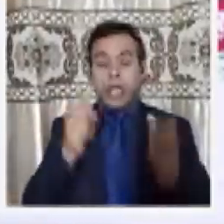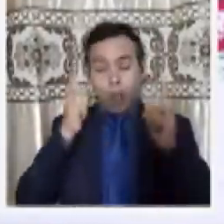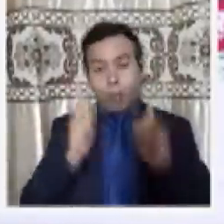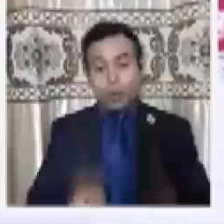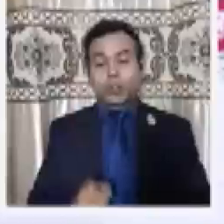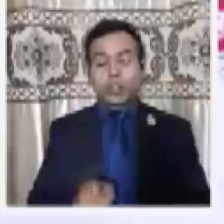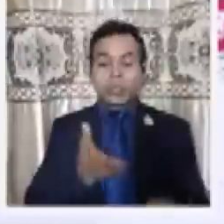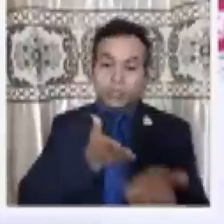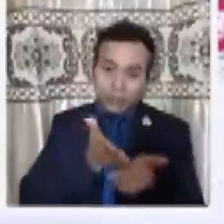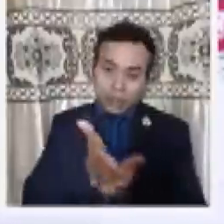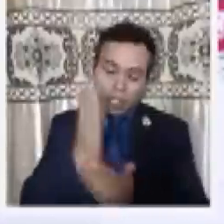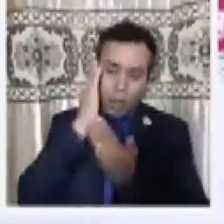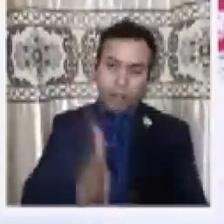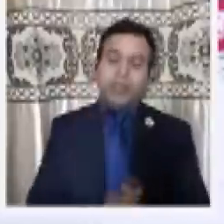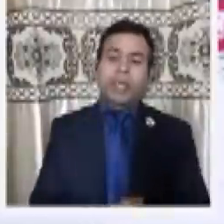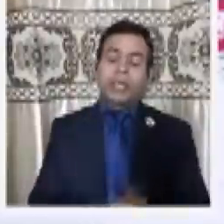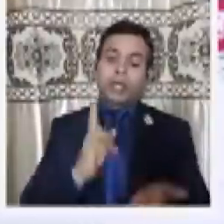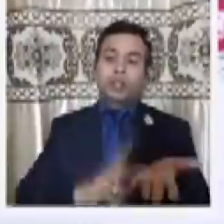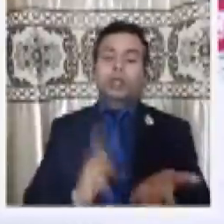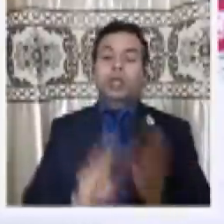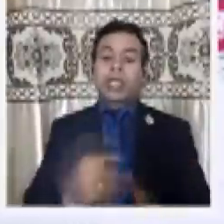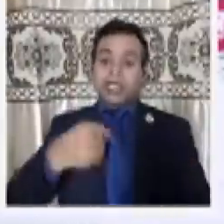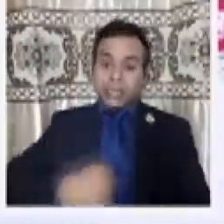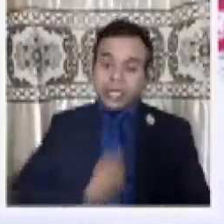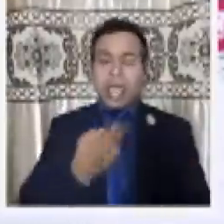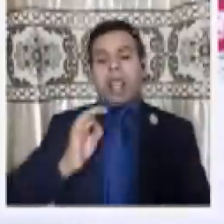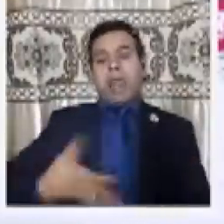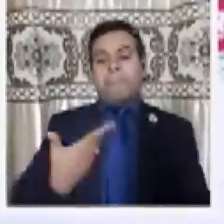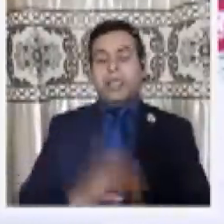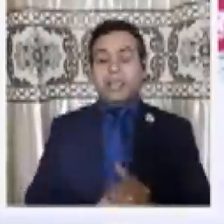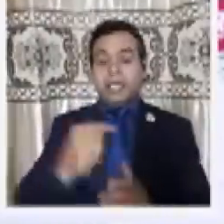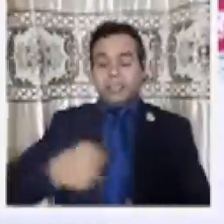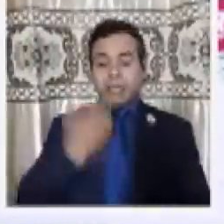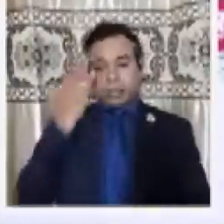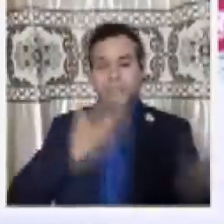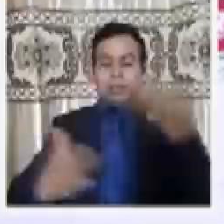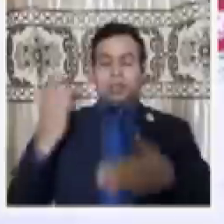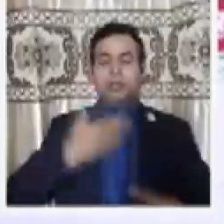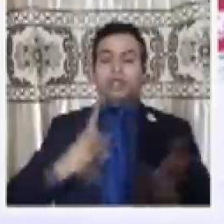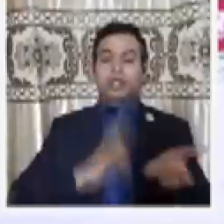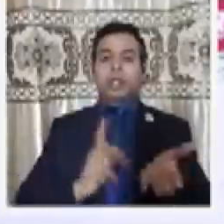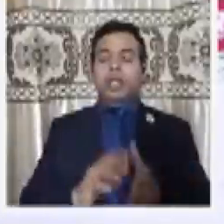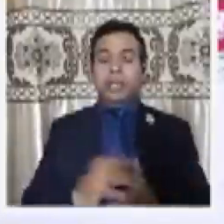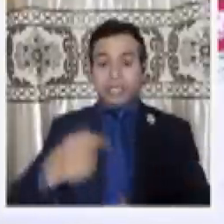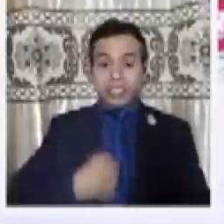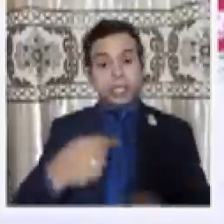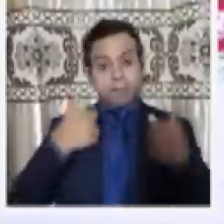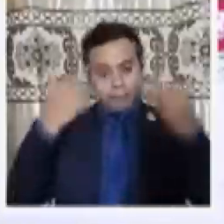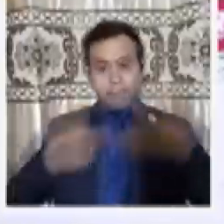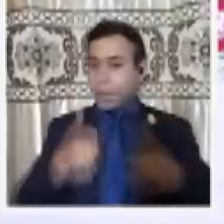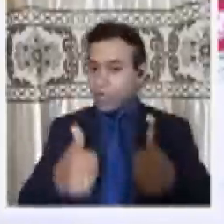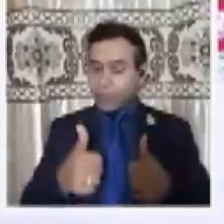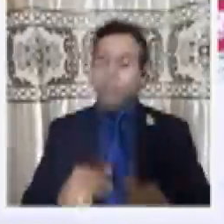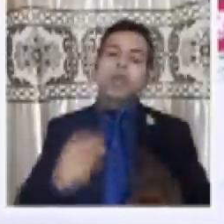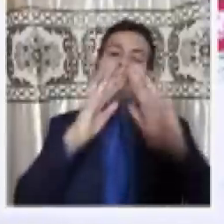জন্য প্রত্যেকটি ধাপই বা প্রত্যেকটি ব্যবস্থাই গুরুত্বপূর্ণ। প্রত্যেকটি ব্যবস্থাই আপনার নিজেকে সুরক্ষিত রাখার জন্য পালন